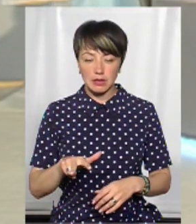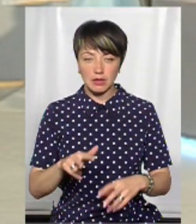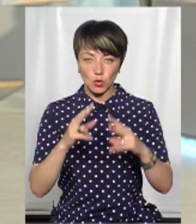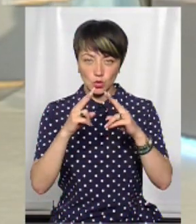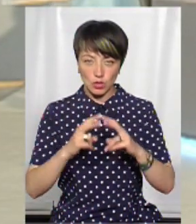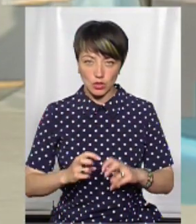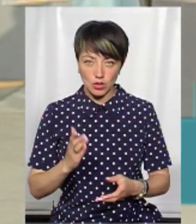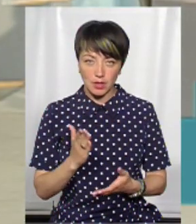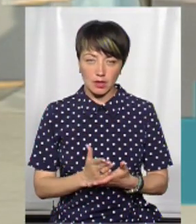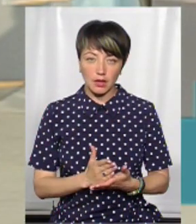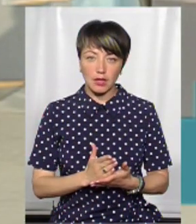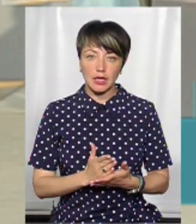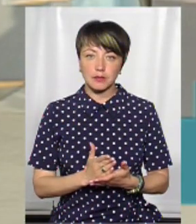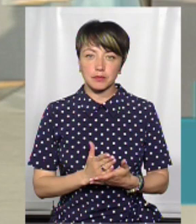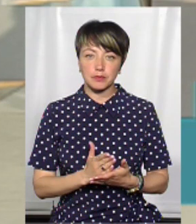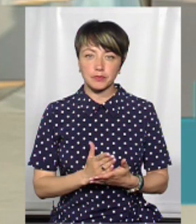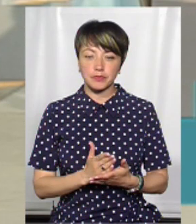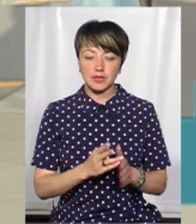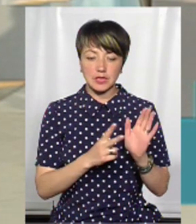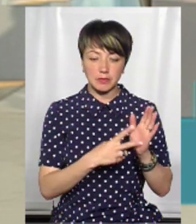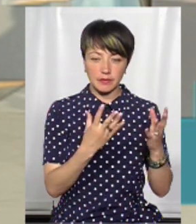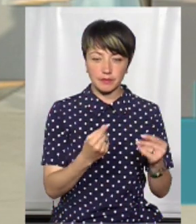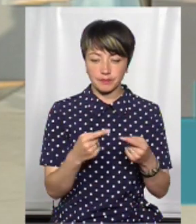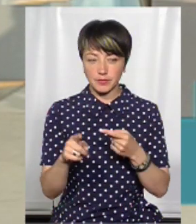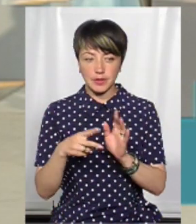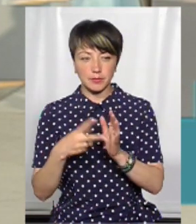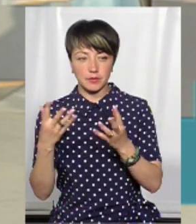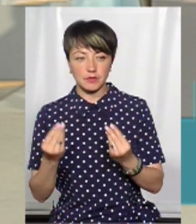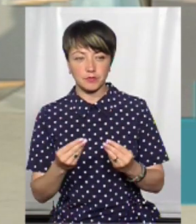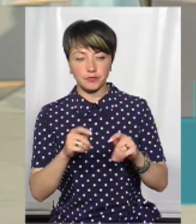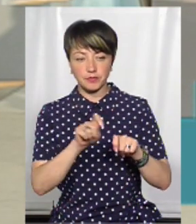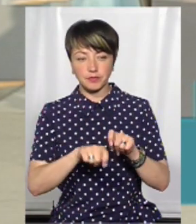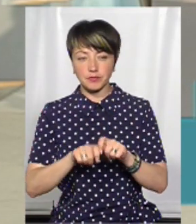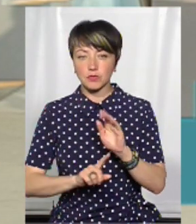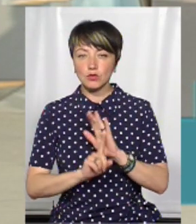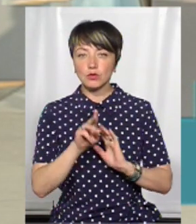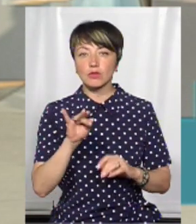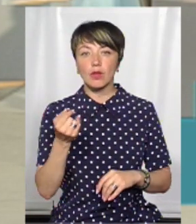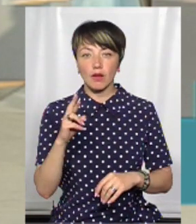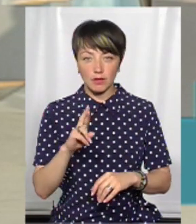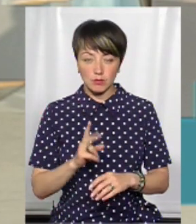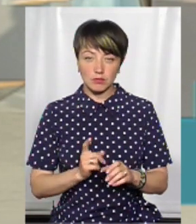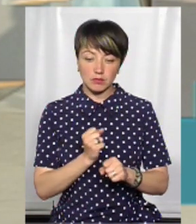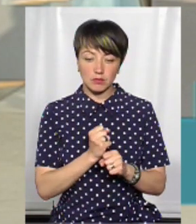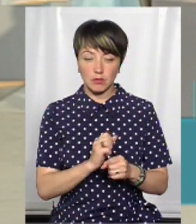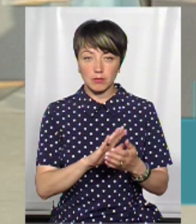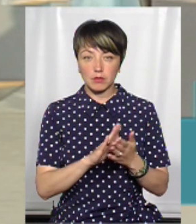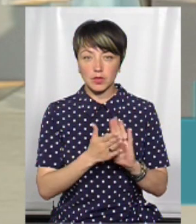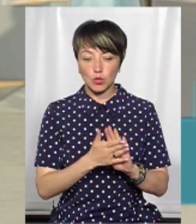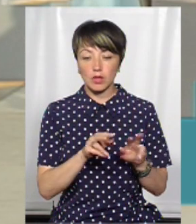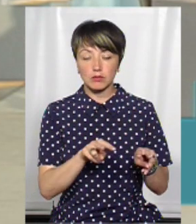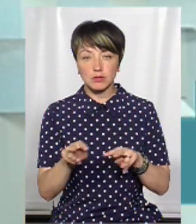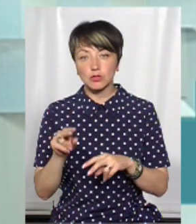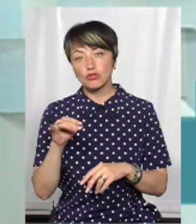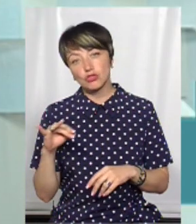дослідження з різницею в 7 днів. Ми розпочали працювати ще на початку травня, моніторити ситуацію,